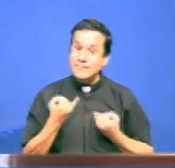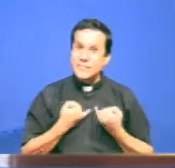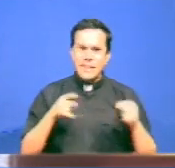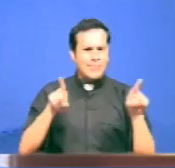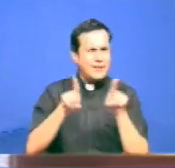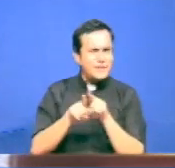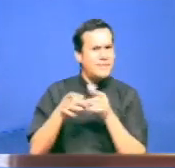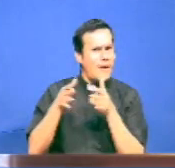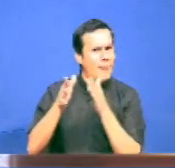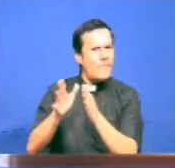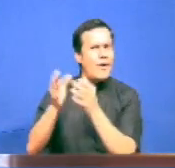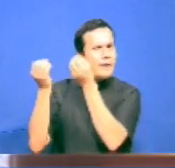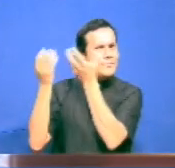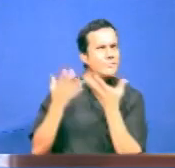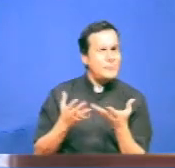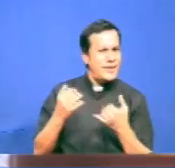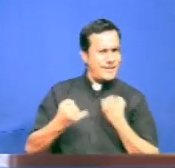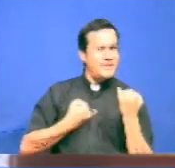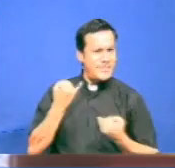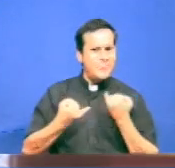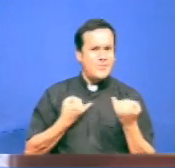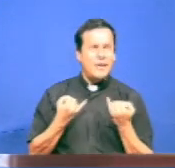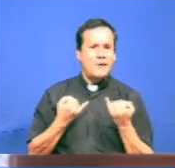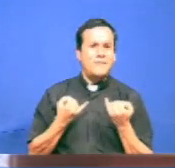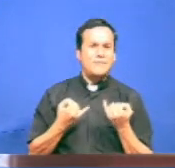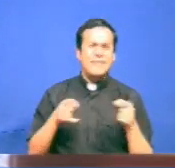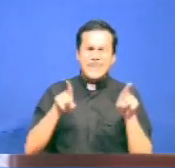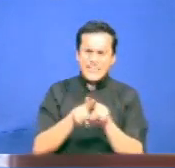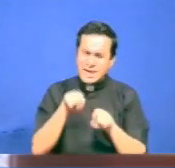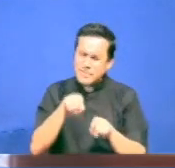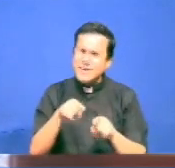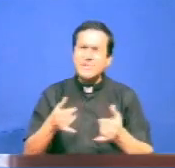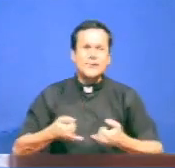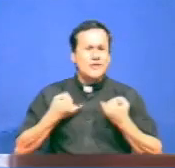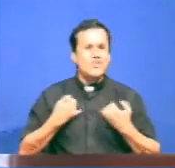furahi sasa sana, ulijalie pia furaha ya milele.